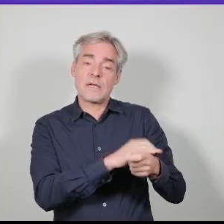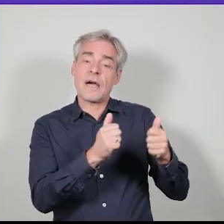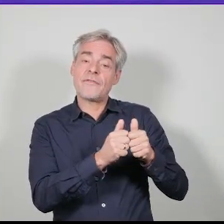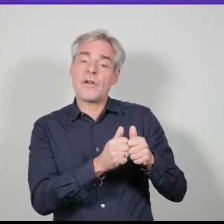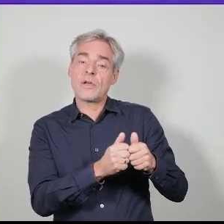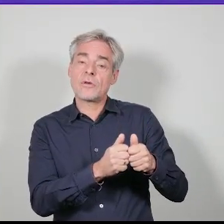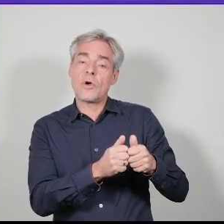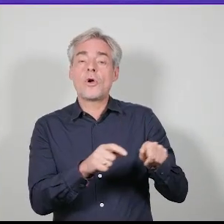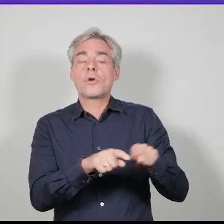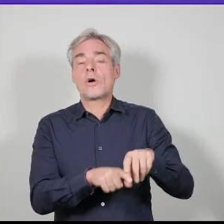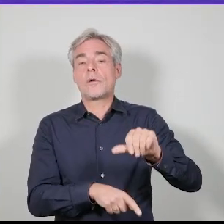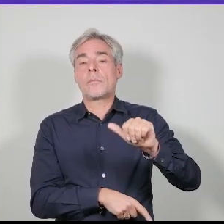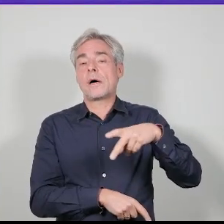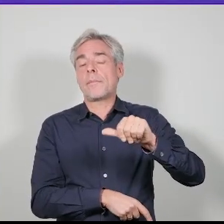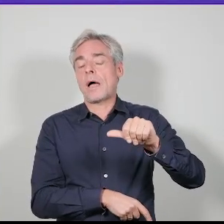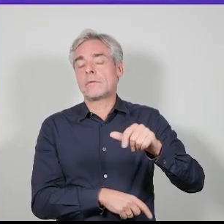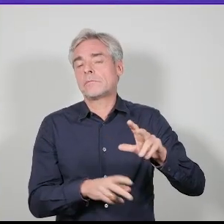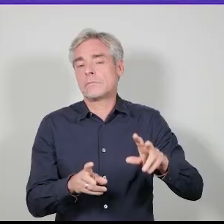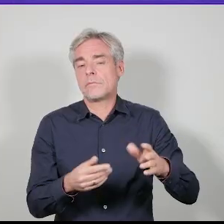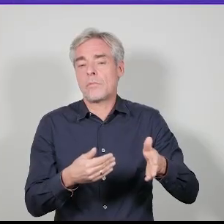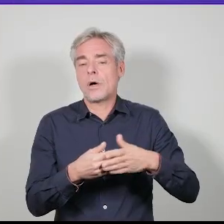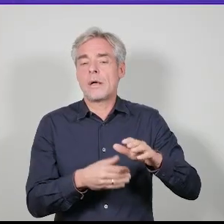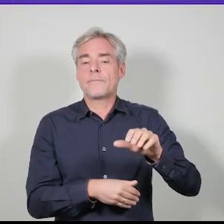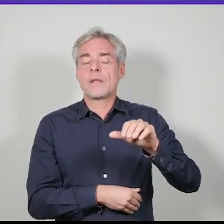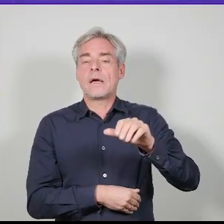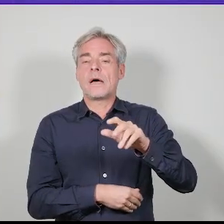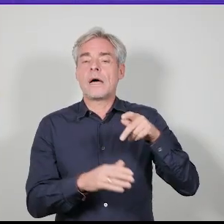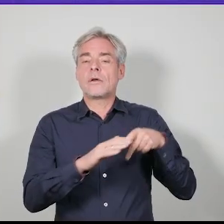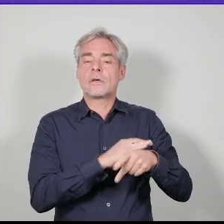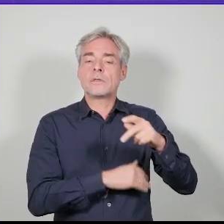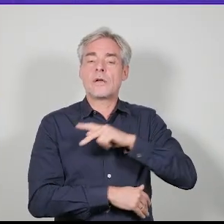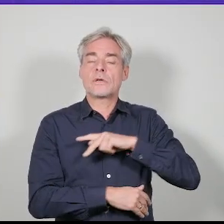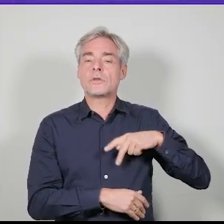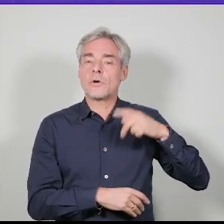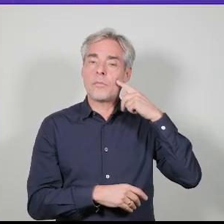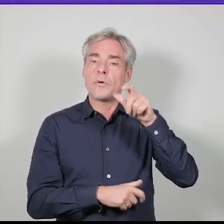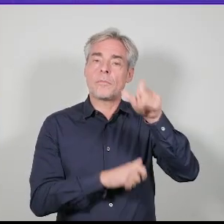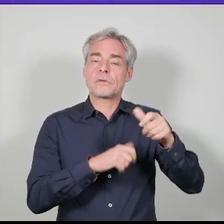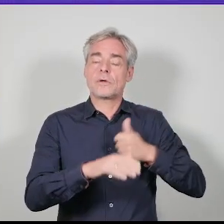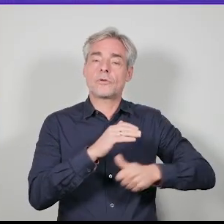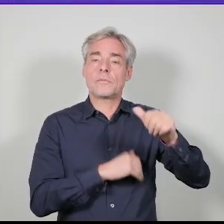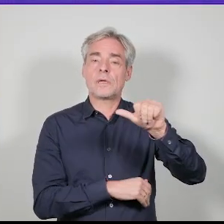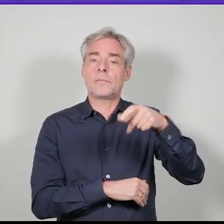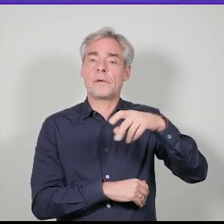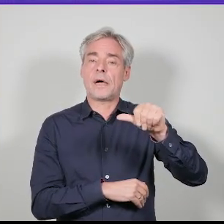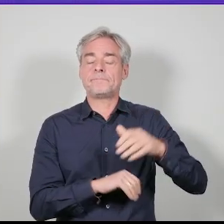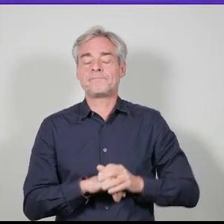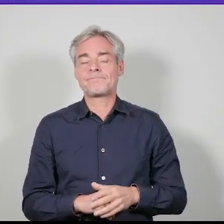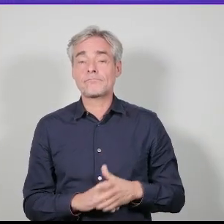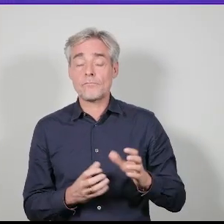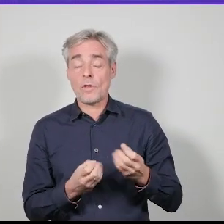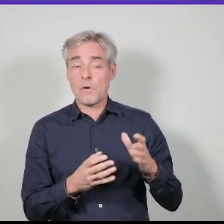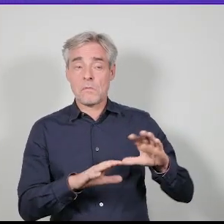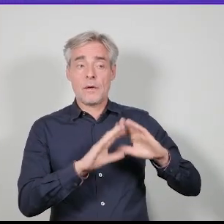de l'équivalent de l'APA, c'est-à-dire au titre de l'allocation pour personnaliser à l'autonomie. En Allemagne, la plupart des